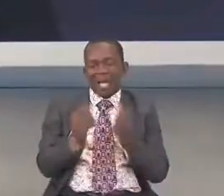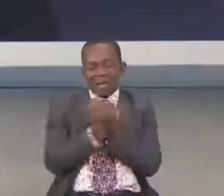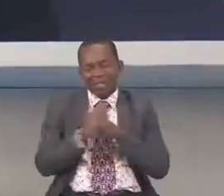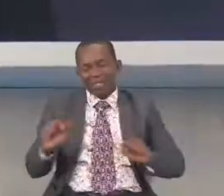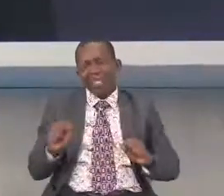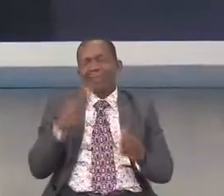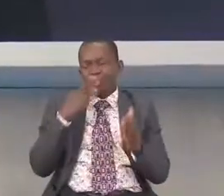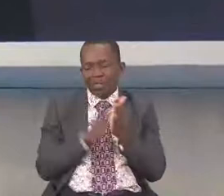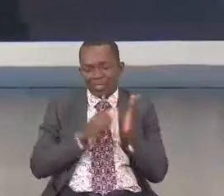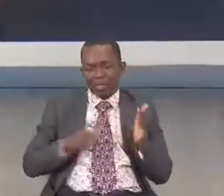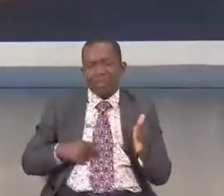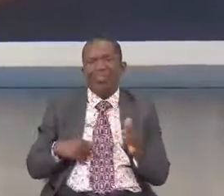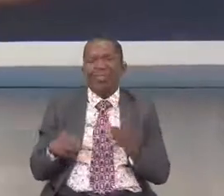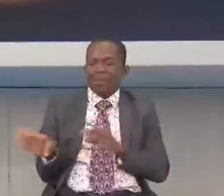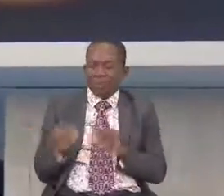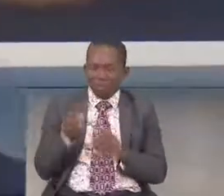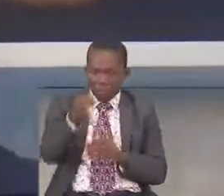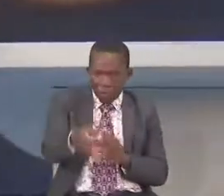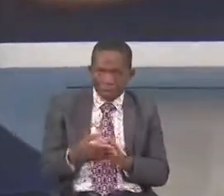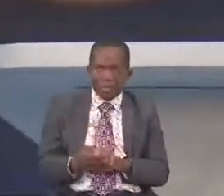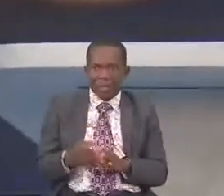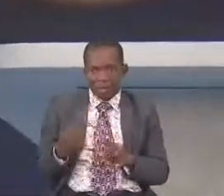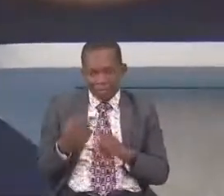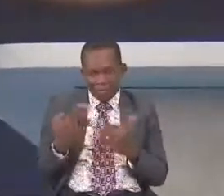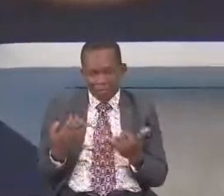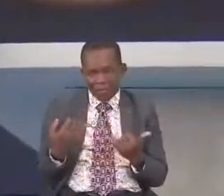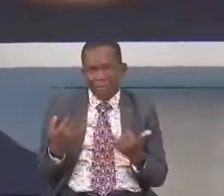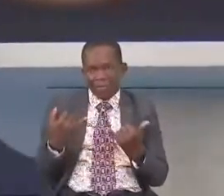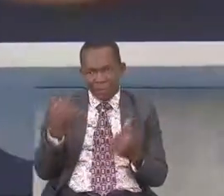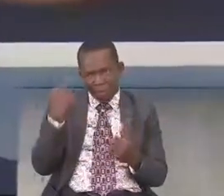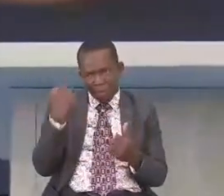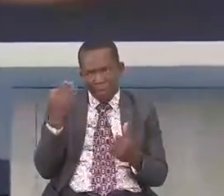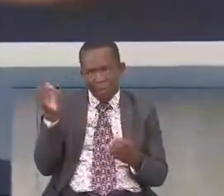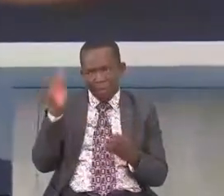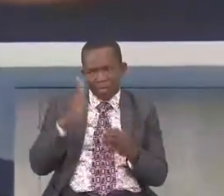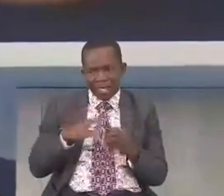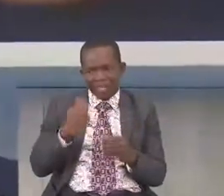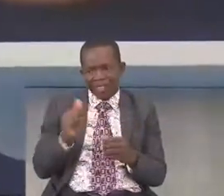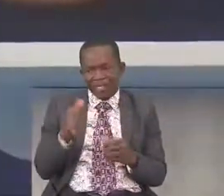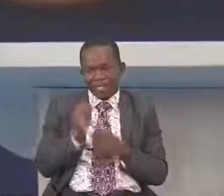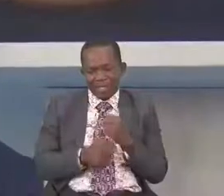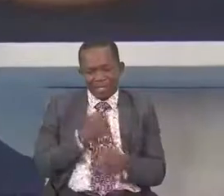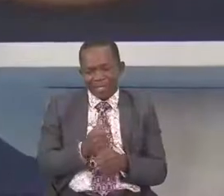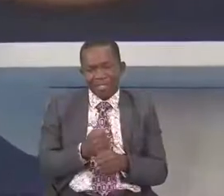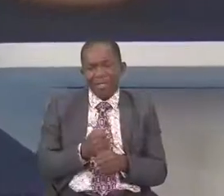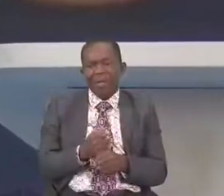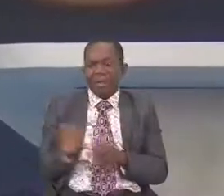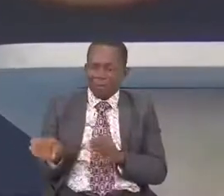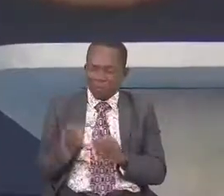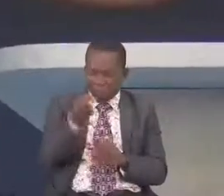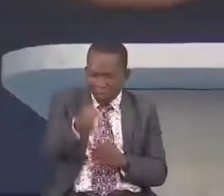l'année dernière, depuis 10 ans, tu es sauvé. Pourquoi est-ce que tu ne cherches pas le Seigneur pour la sanctification, pour